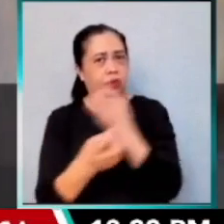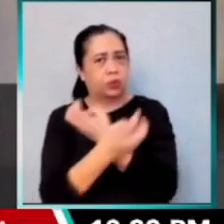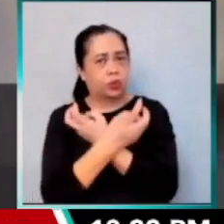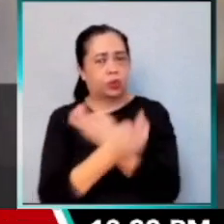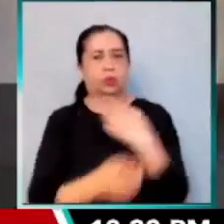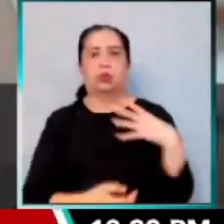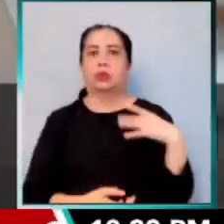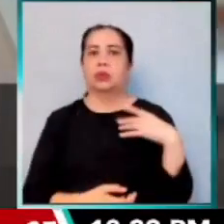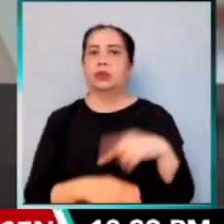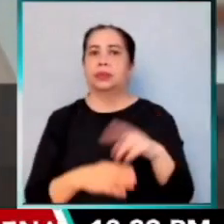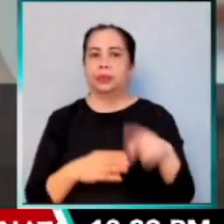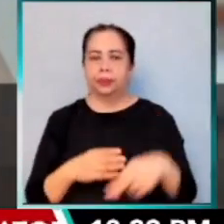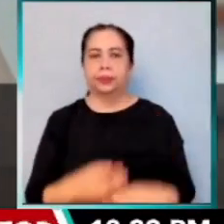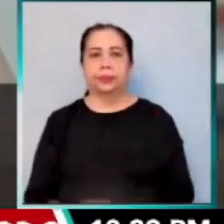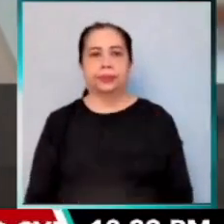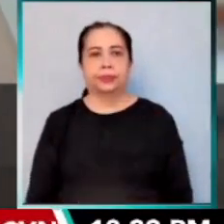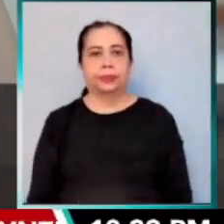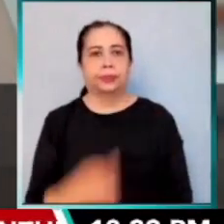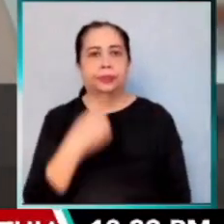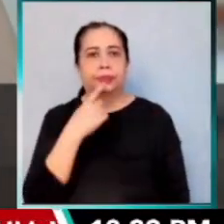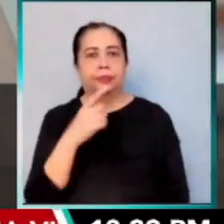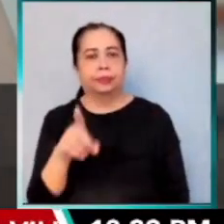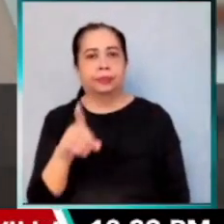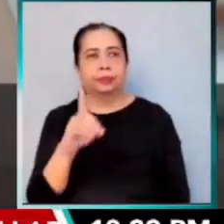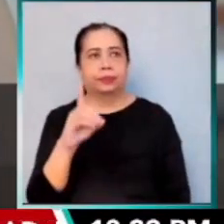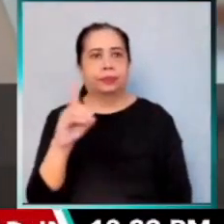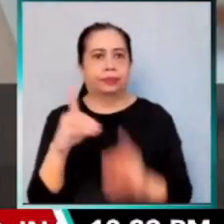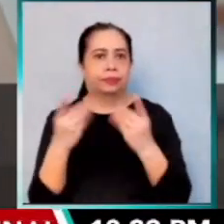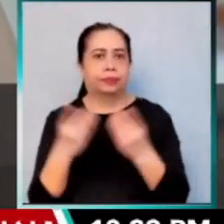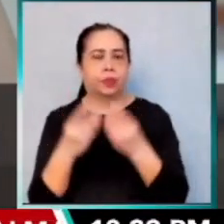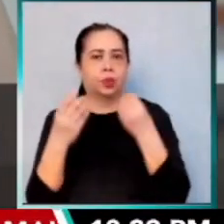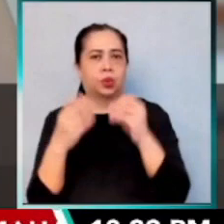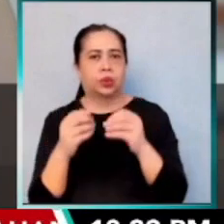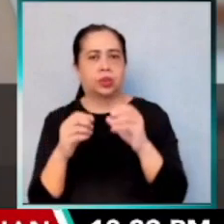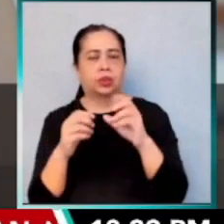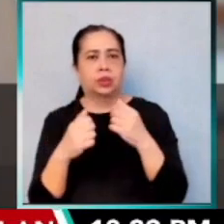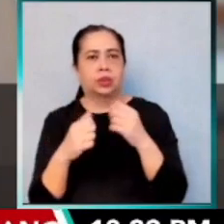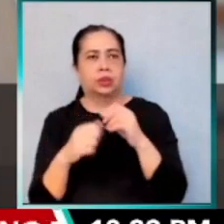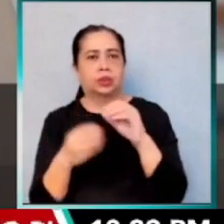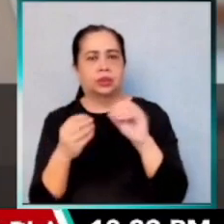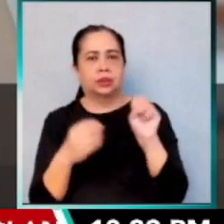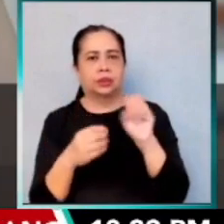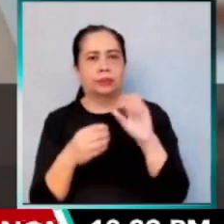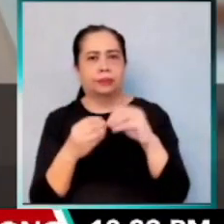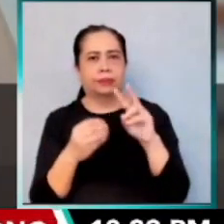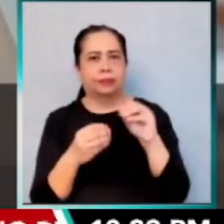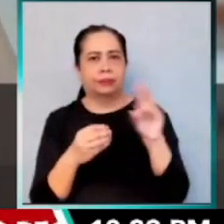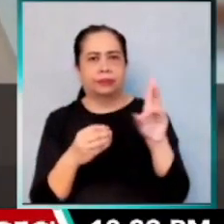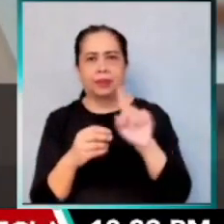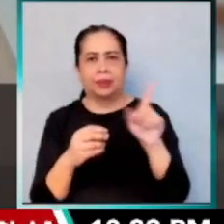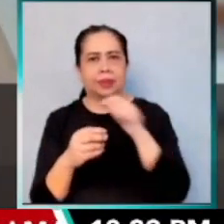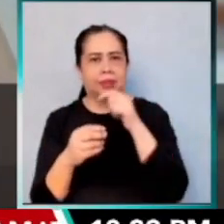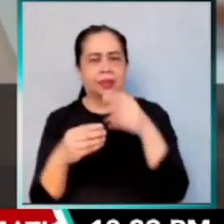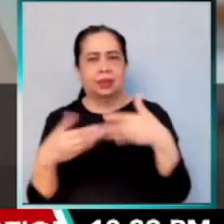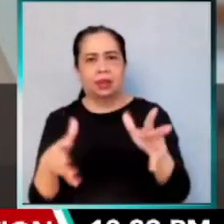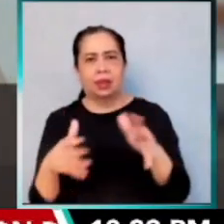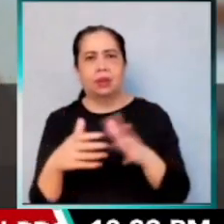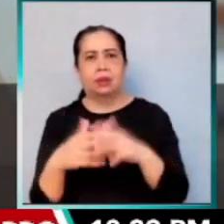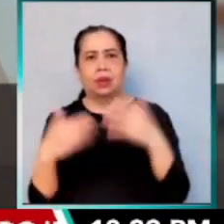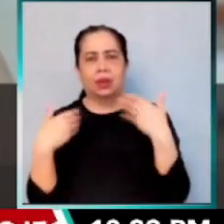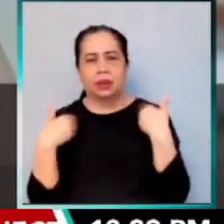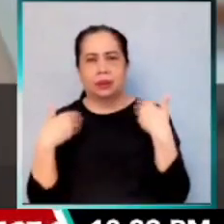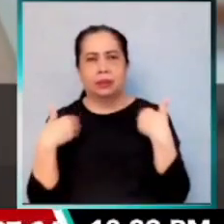yung resulta. Ayon po sa Department Order No. 8, Series of 2007, hindi po dapat tayo pumapayag na may mga